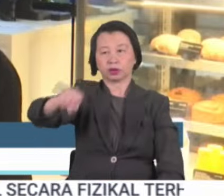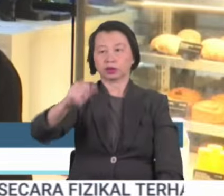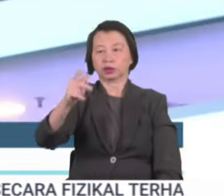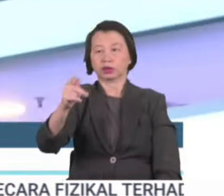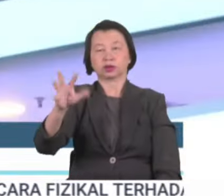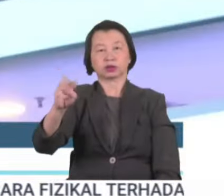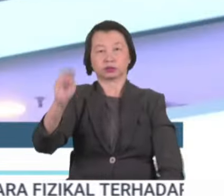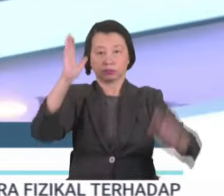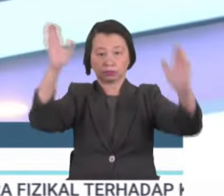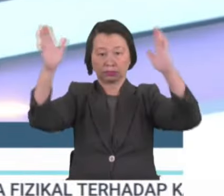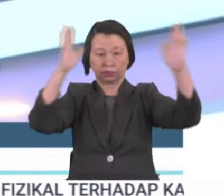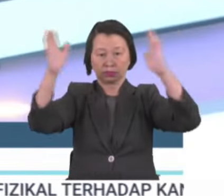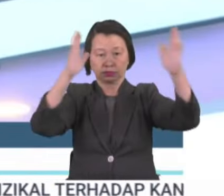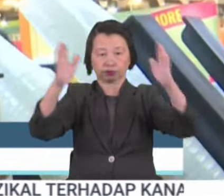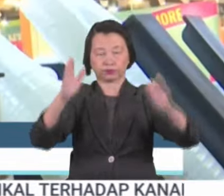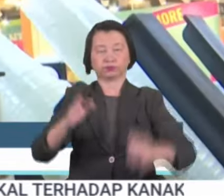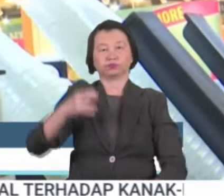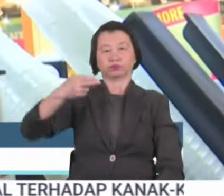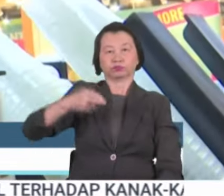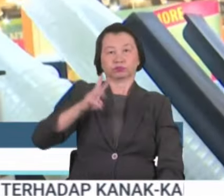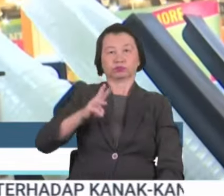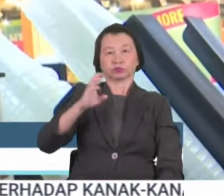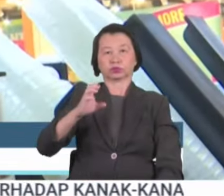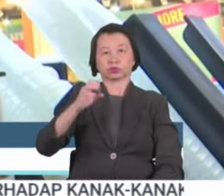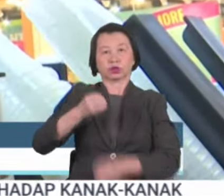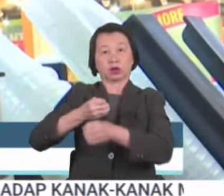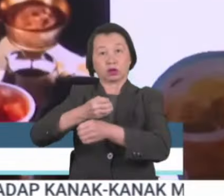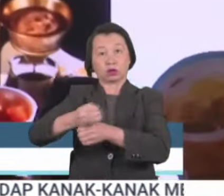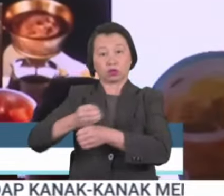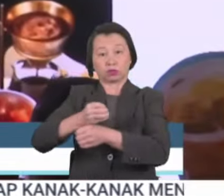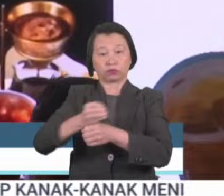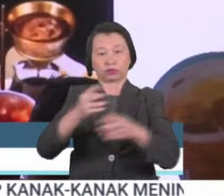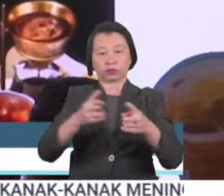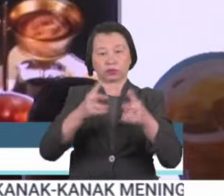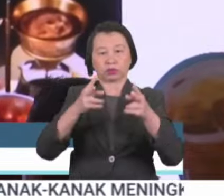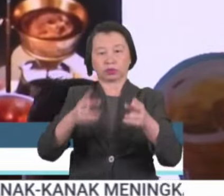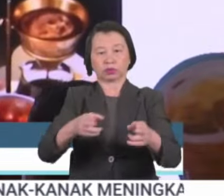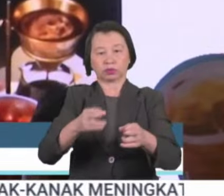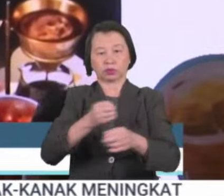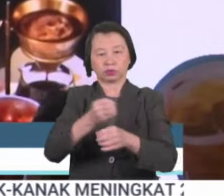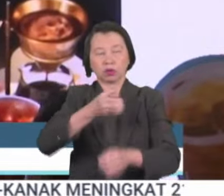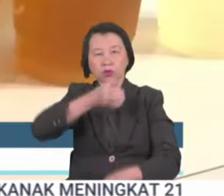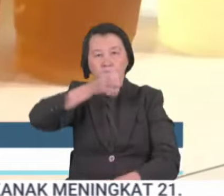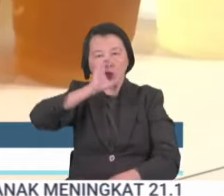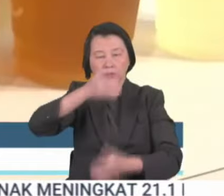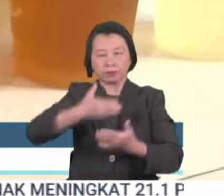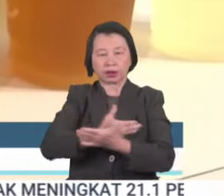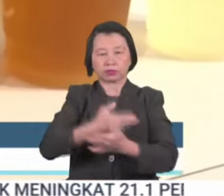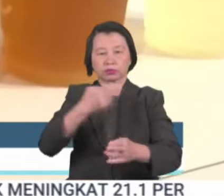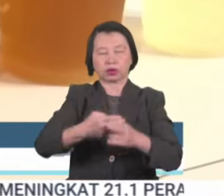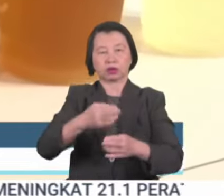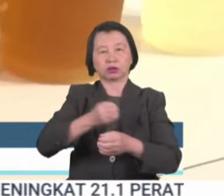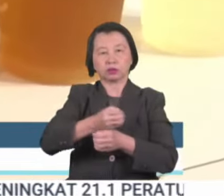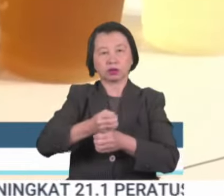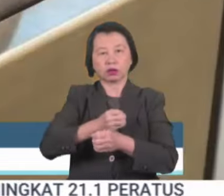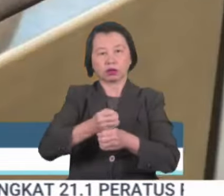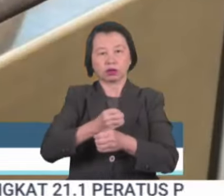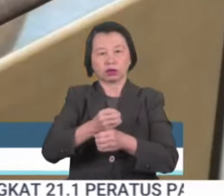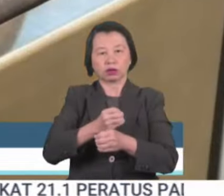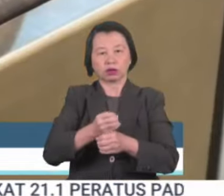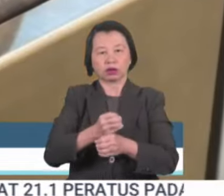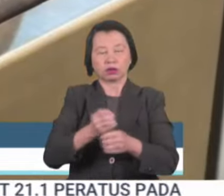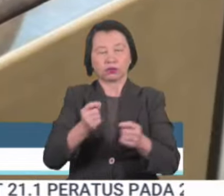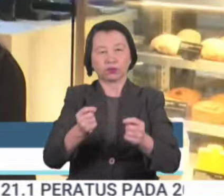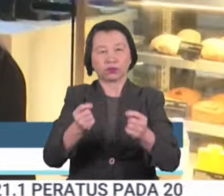Malaysia. HWC Coffee hari ini turut melancarkan produk minuman baru dikenali Coffee Geisha Plus.